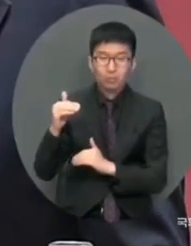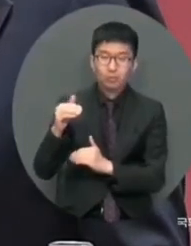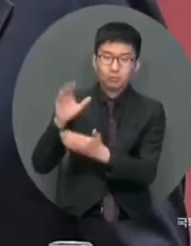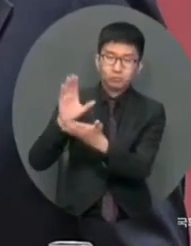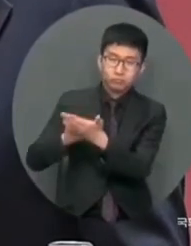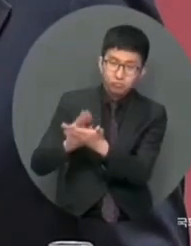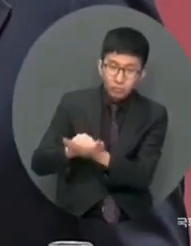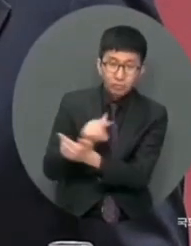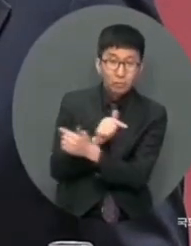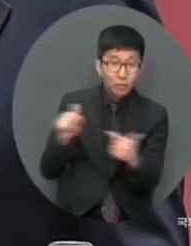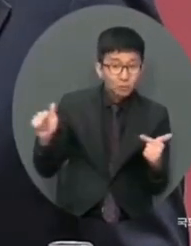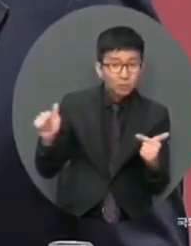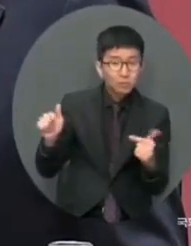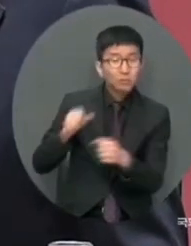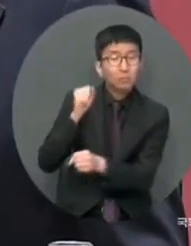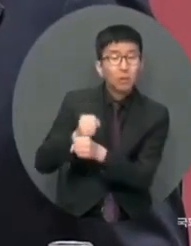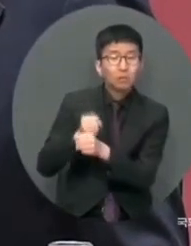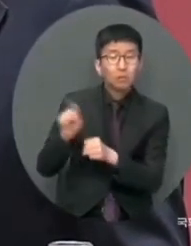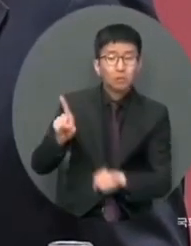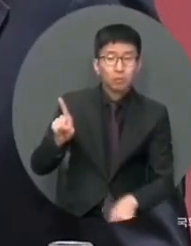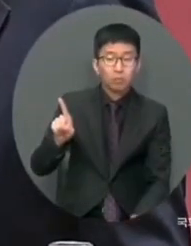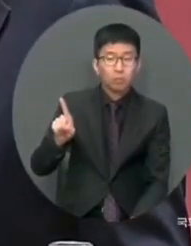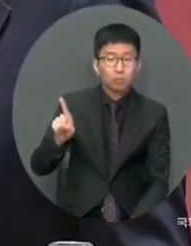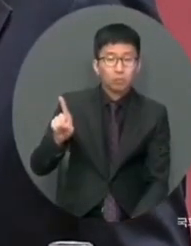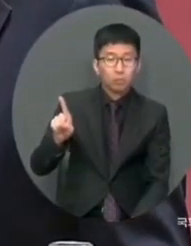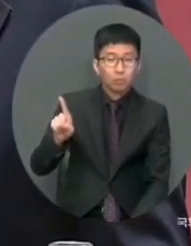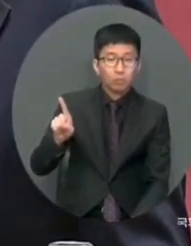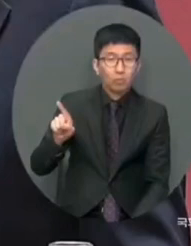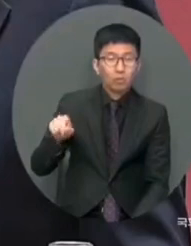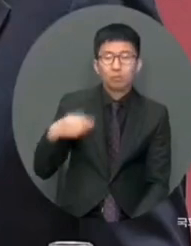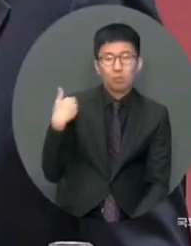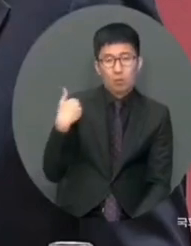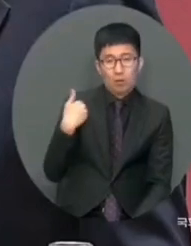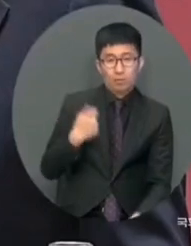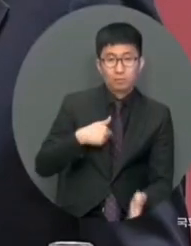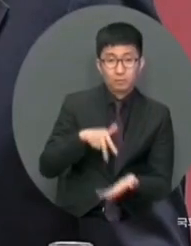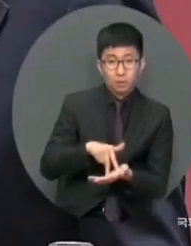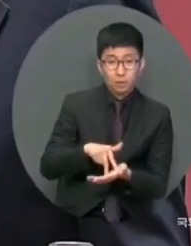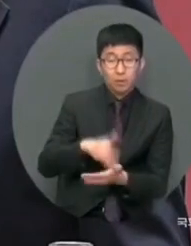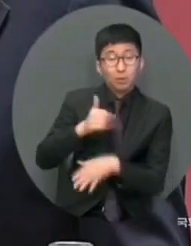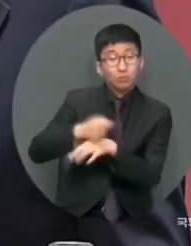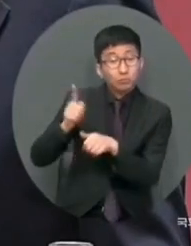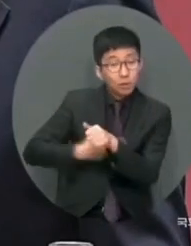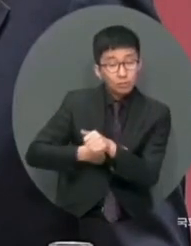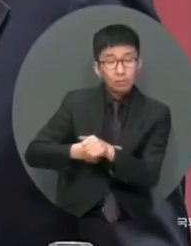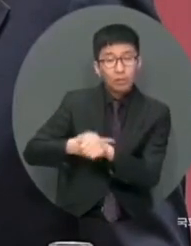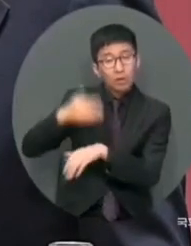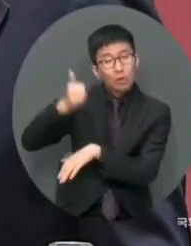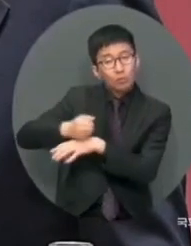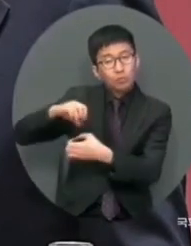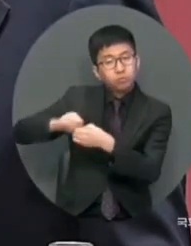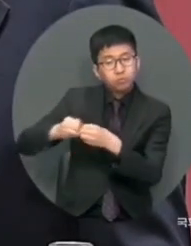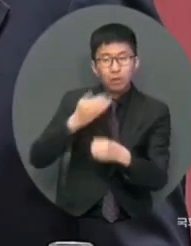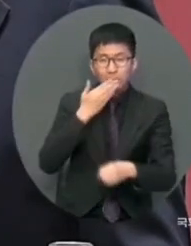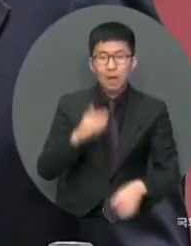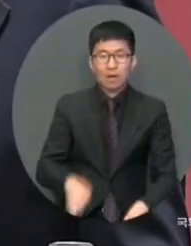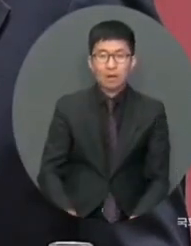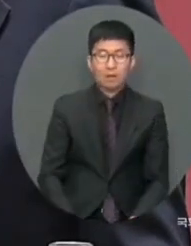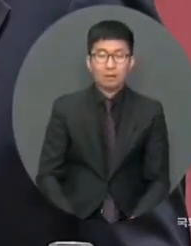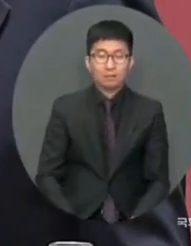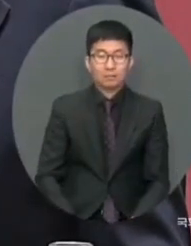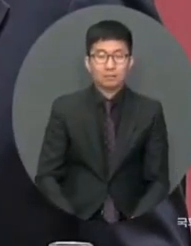문항과 이런 것들이 어떻게 형성되느냐에 따라서 아마 여론조사의 결과도 많이 영향을 받지